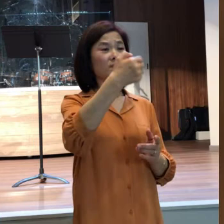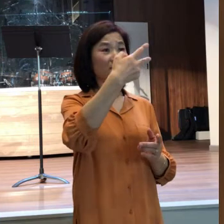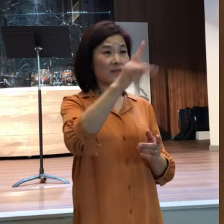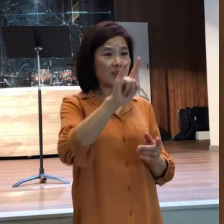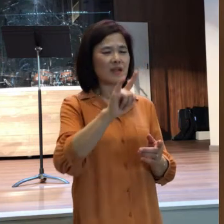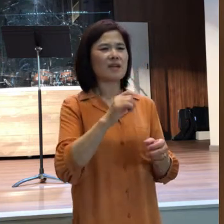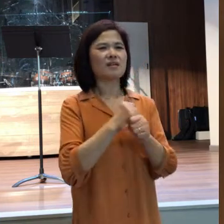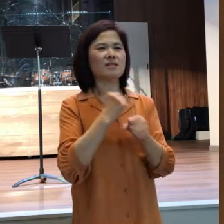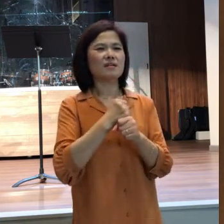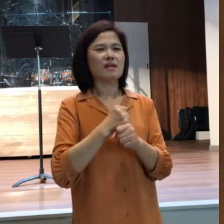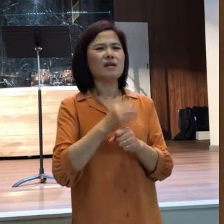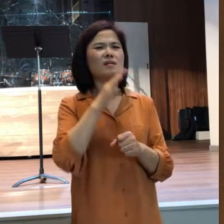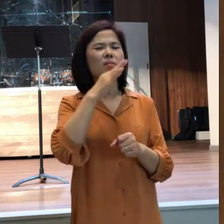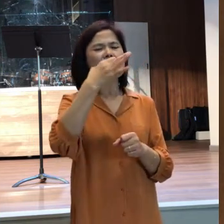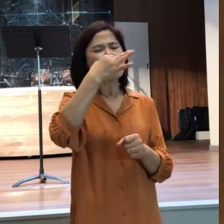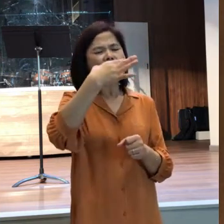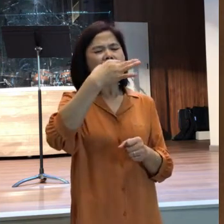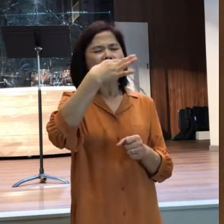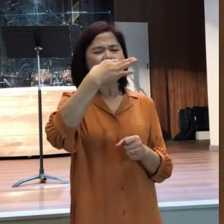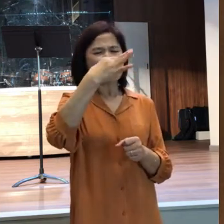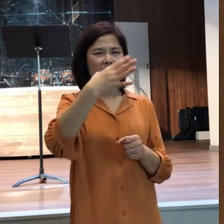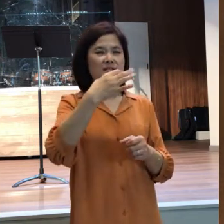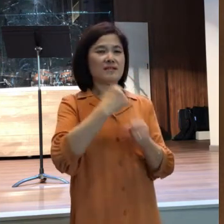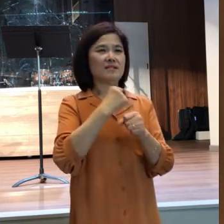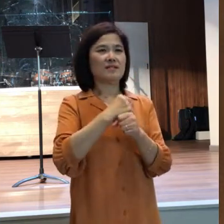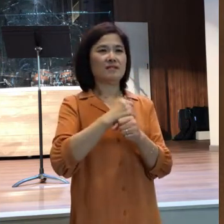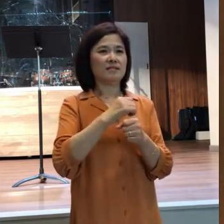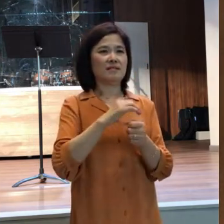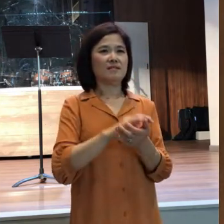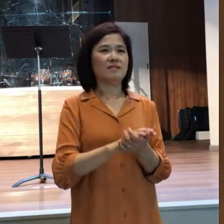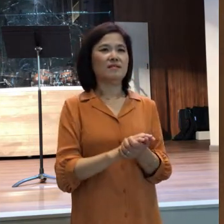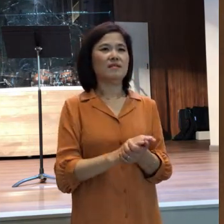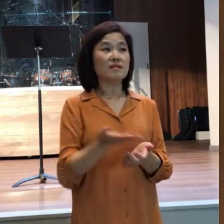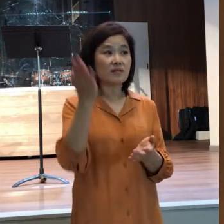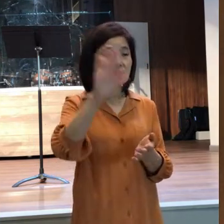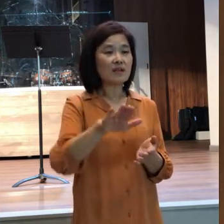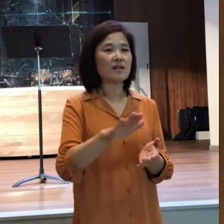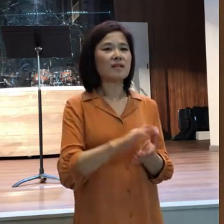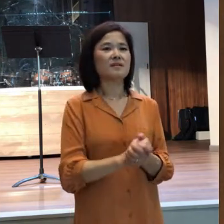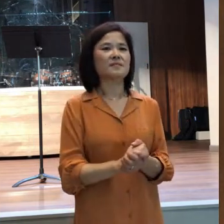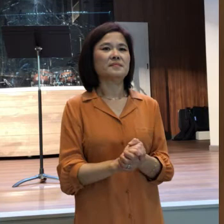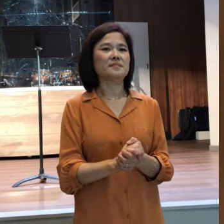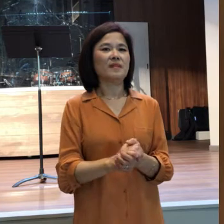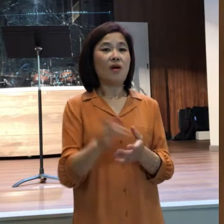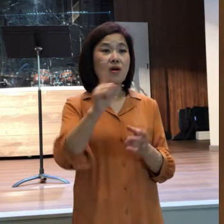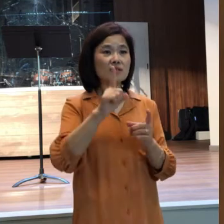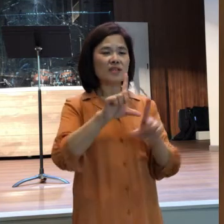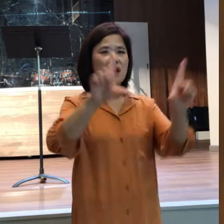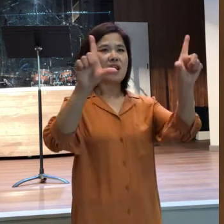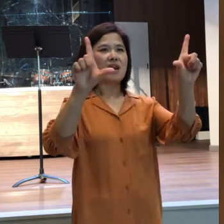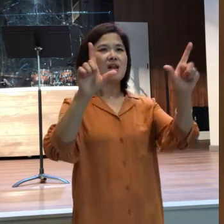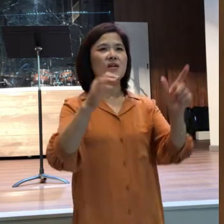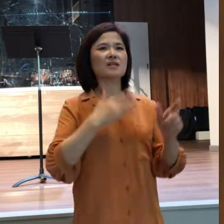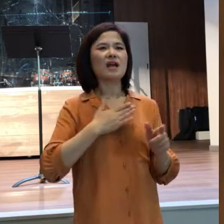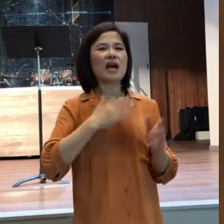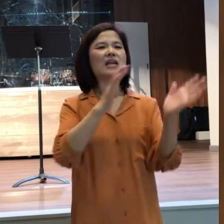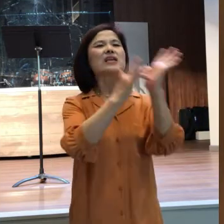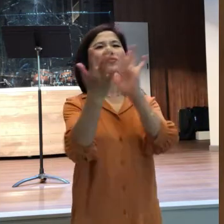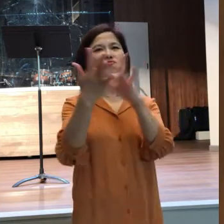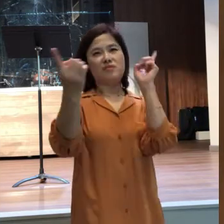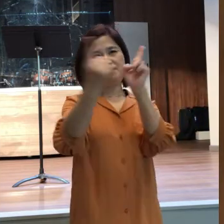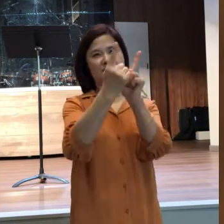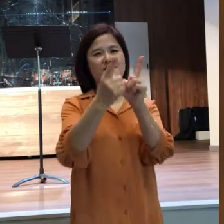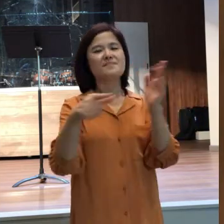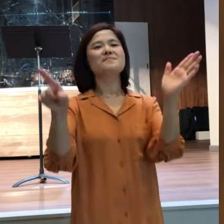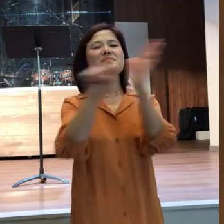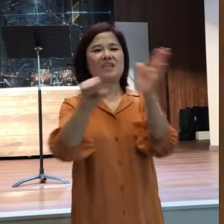세대에는요, 정말 힘들었어요. 정말 힘들었어요. 그런데 어느 날 제가 예수를 믿게